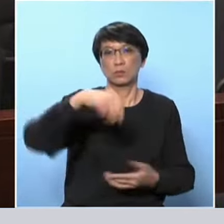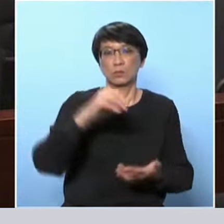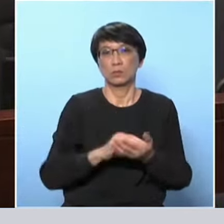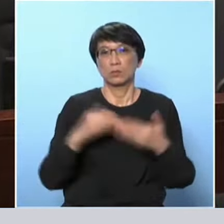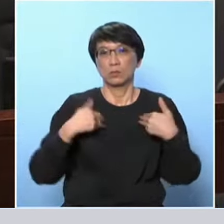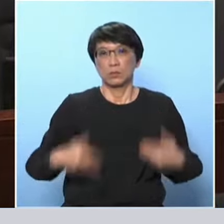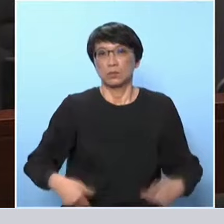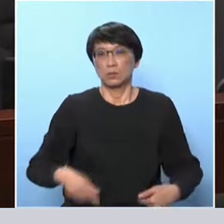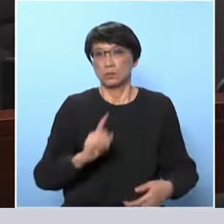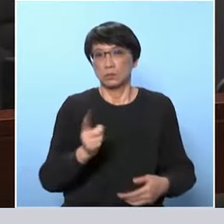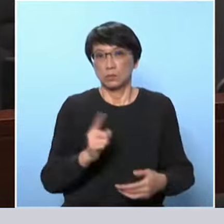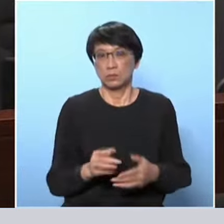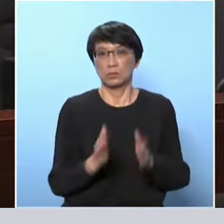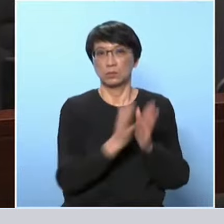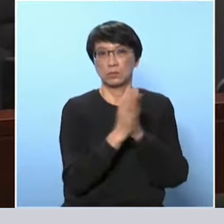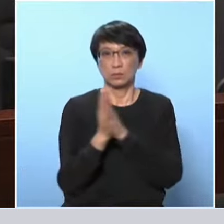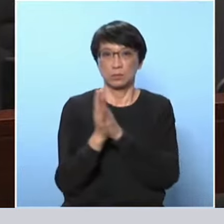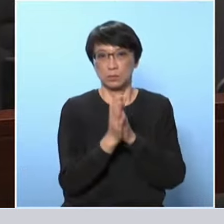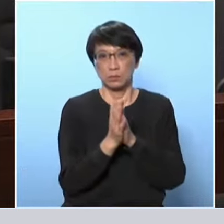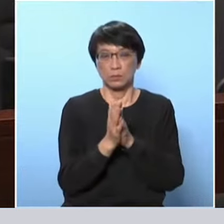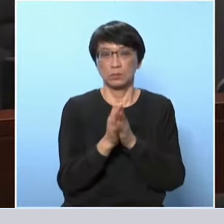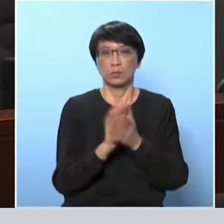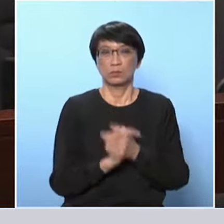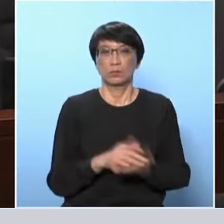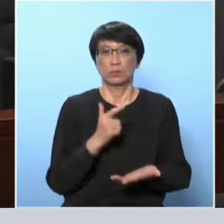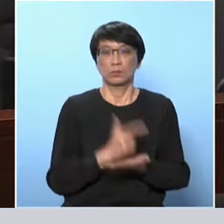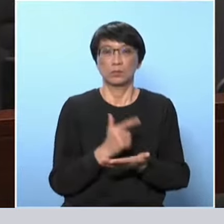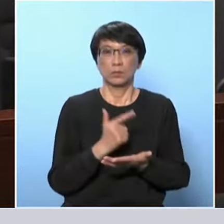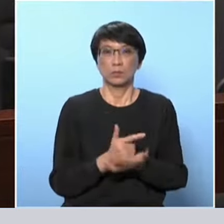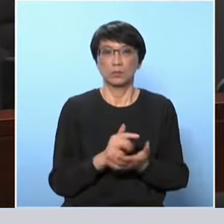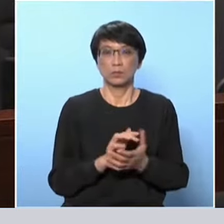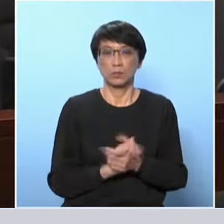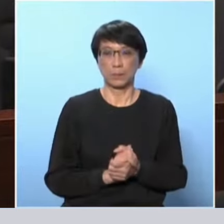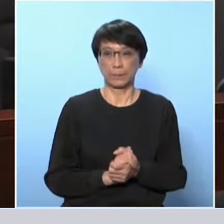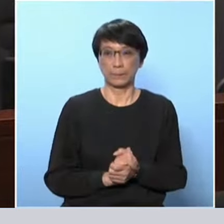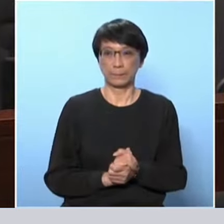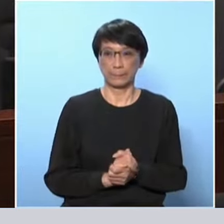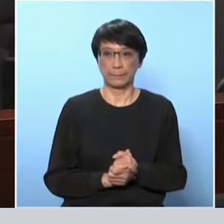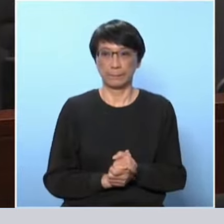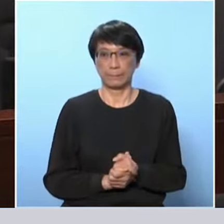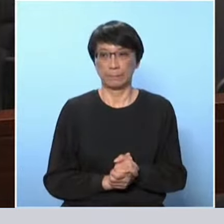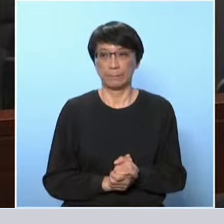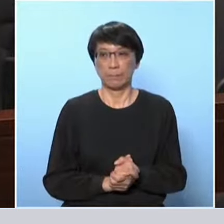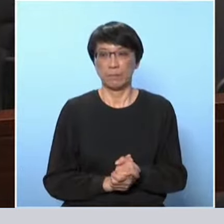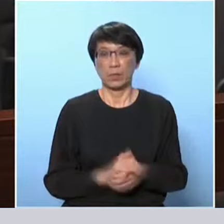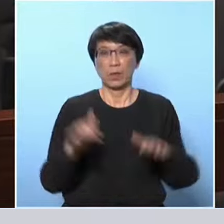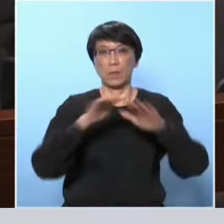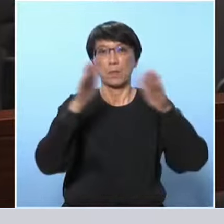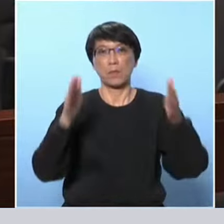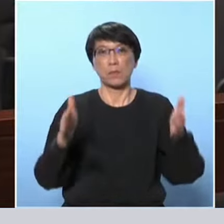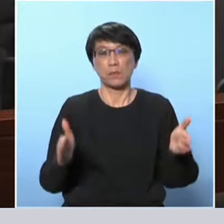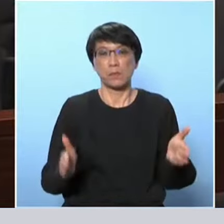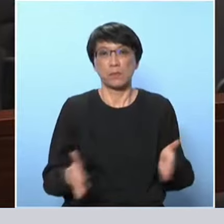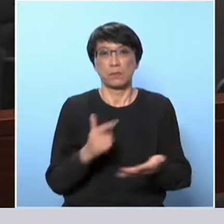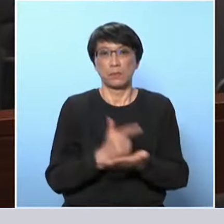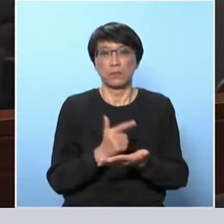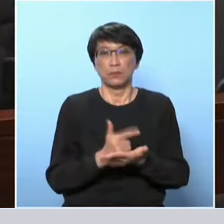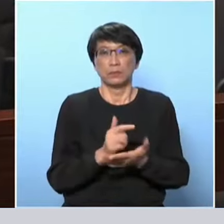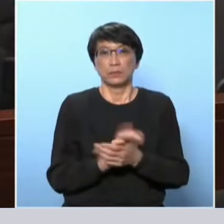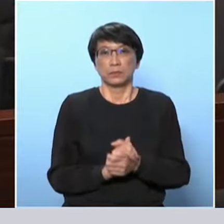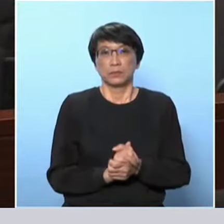定位啦，優勢互補係相當咧係建立一個硬件嘅一個規劃嘅。咁